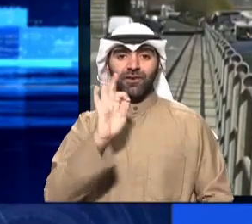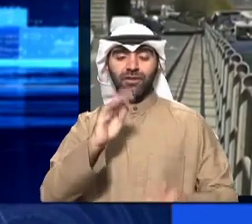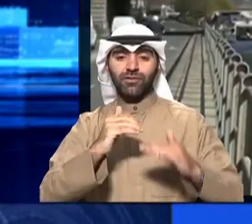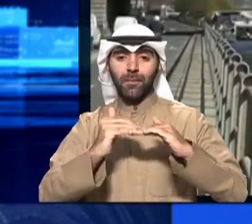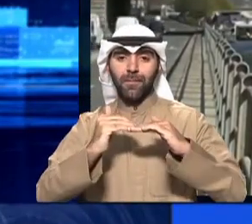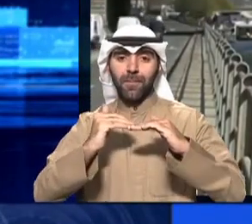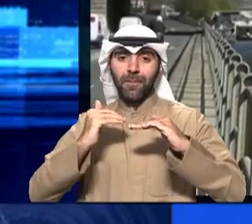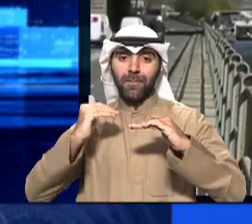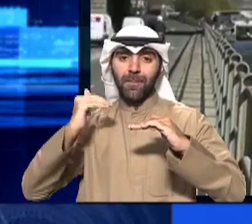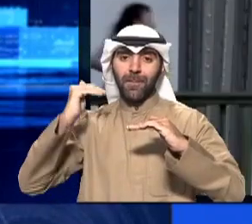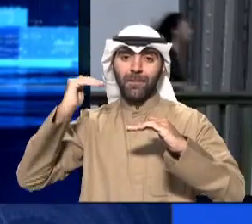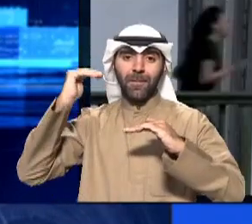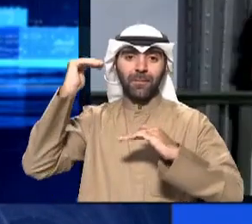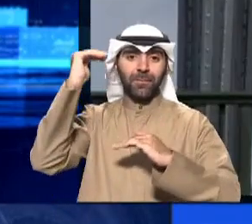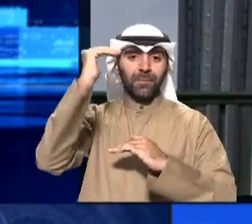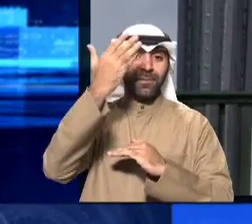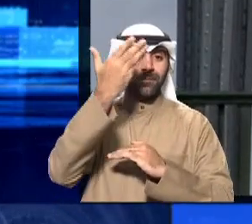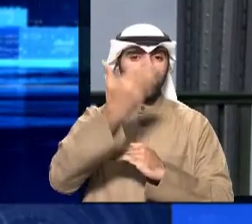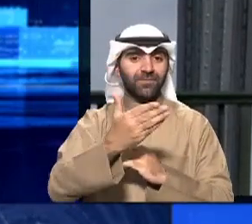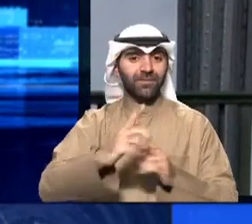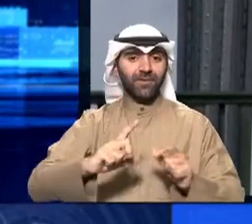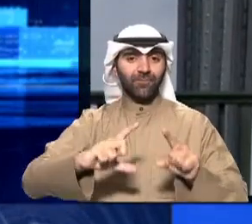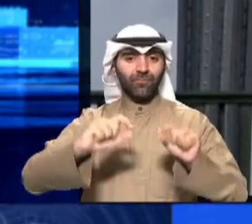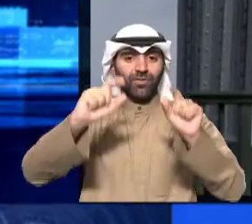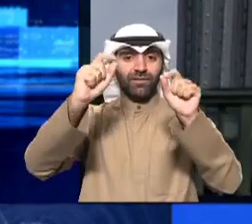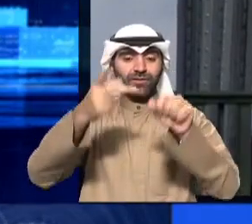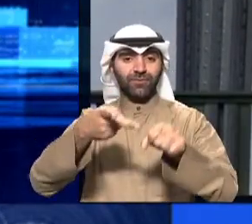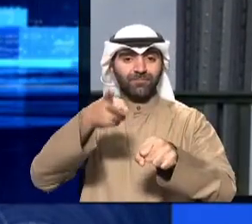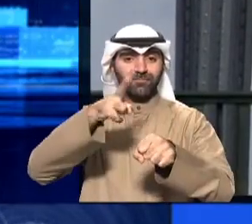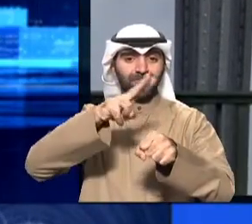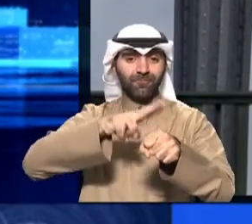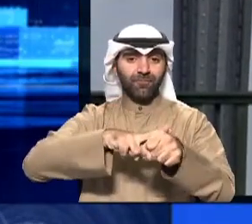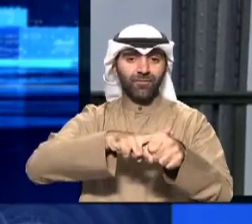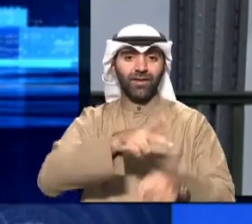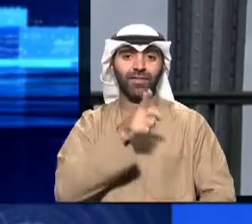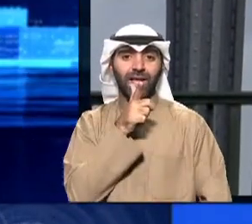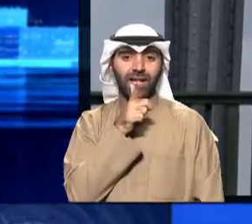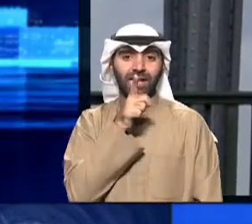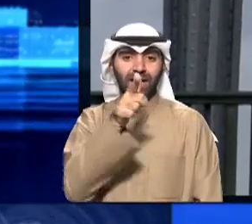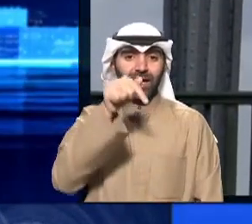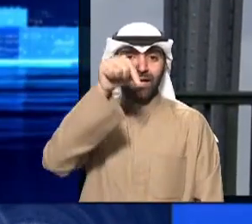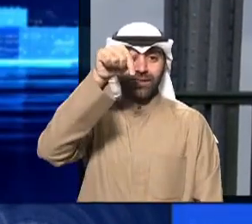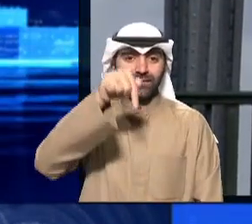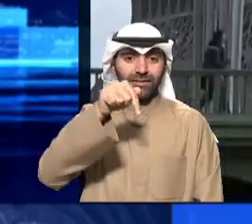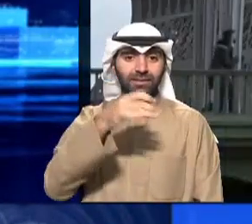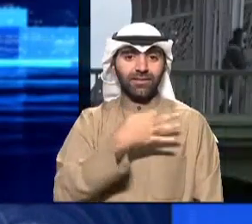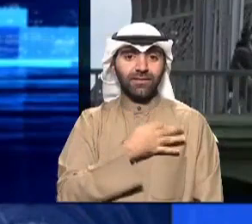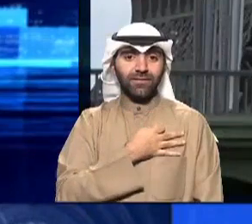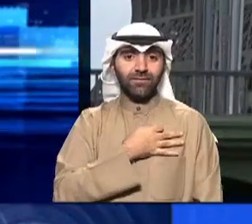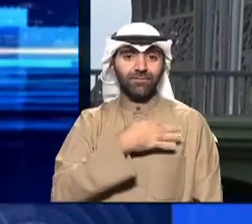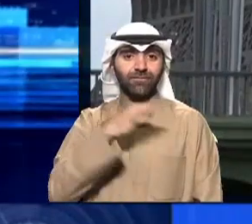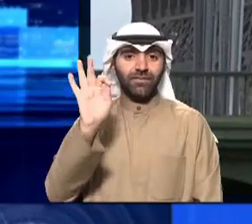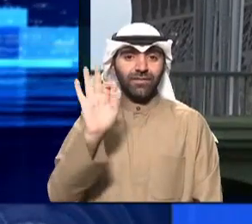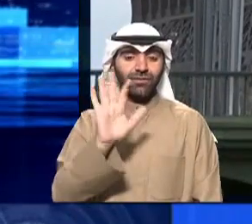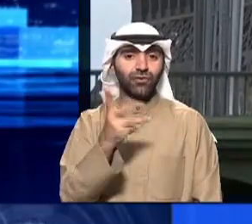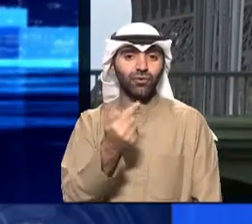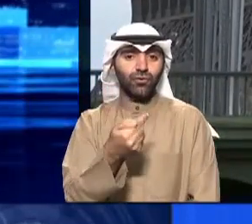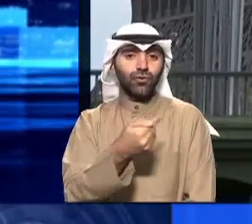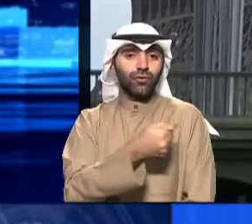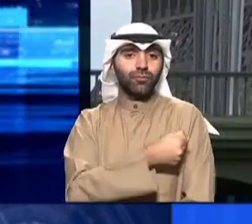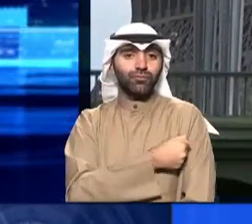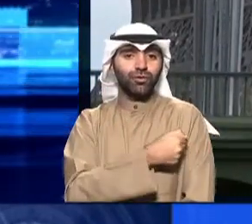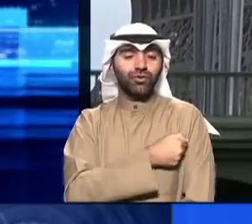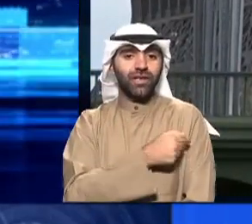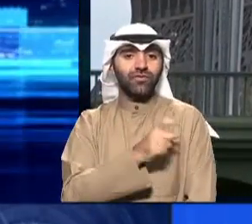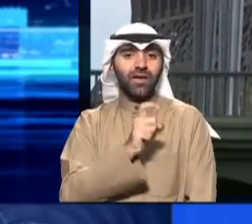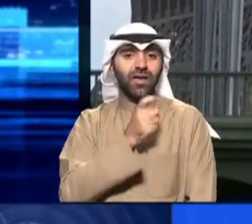عدد الإصابات الجديدة، مع ضغط كبير على المستشفيات التي أصبحت لا تتحمل استقبال المزيد من المصابين،